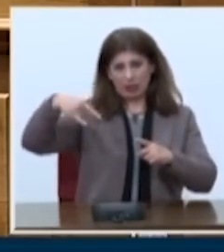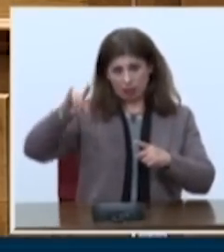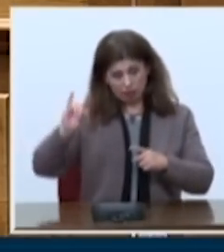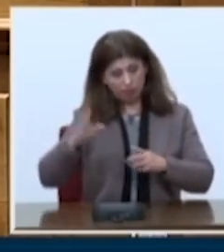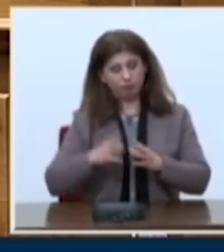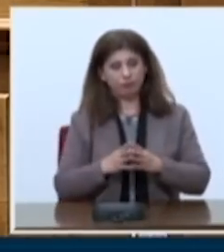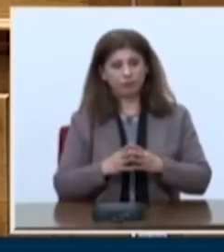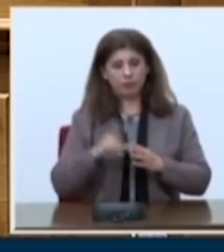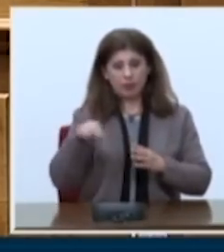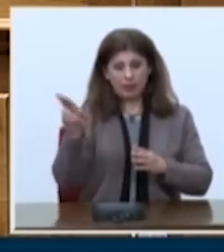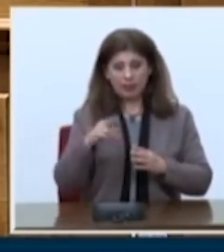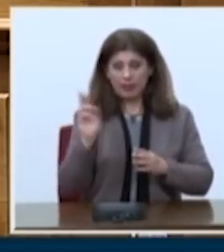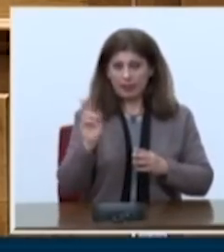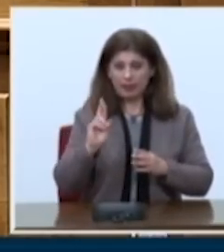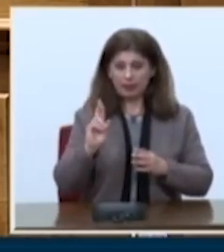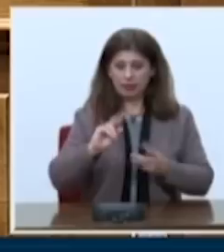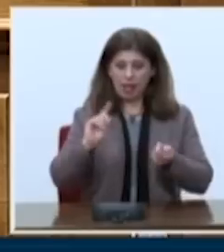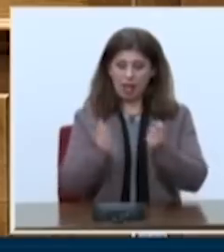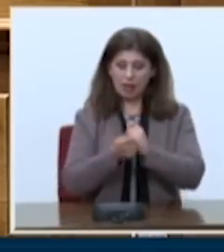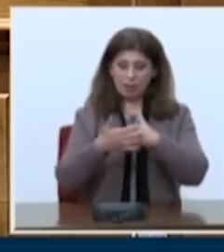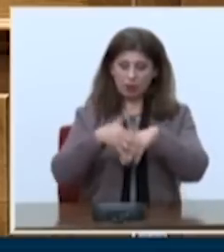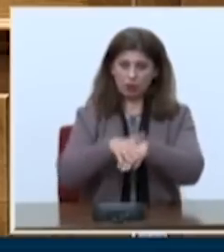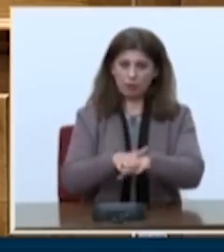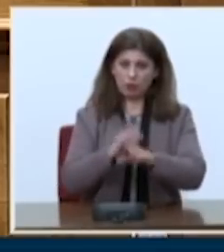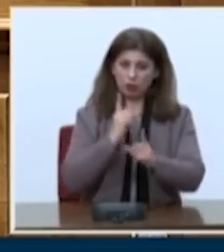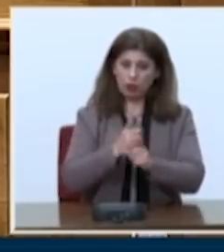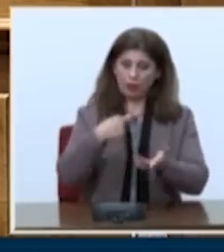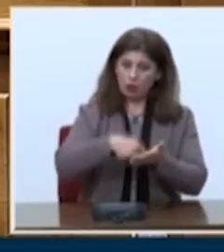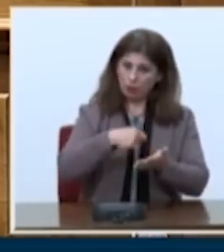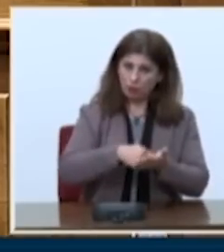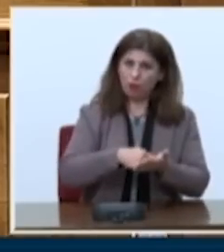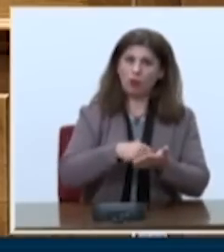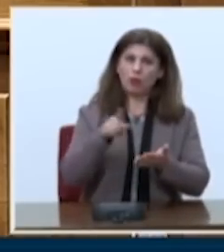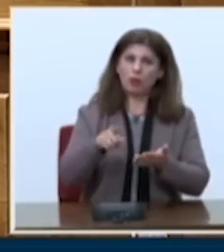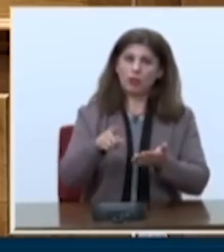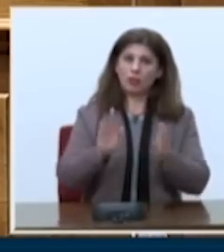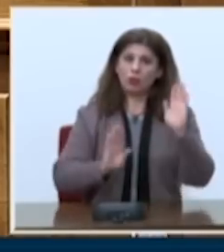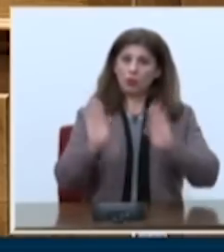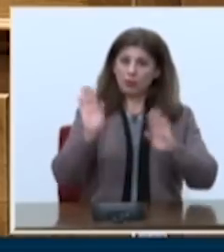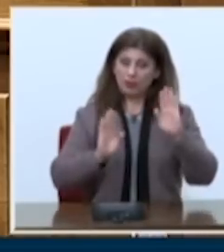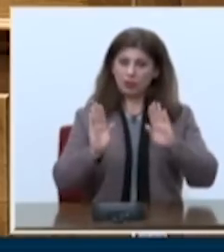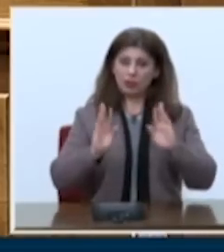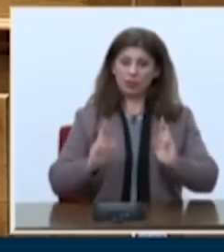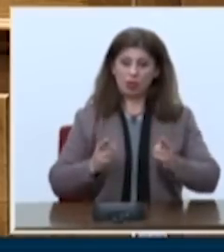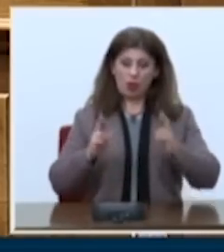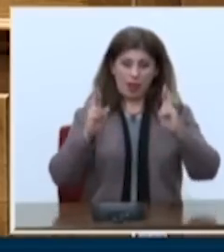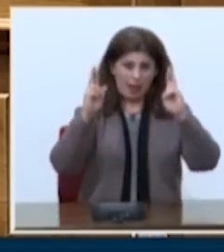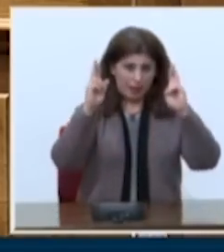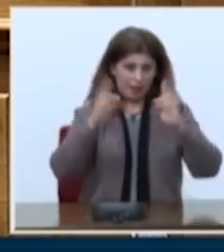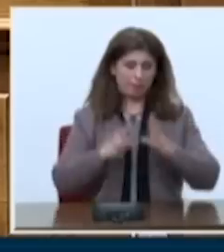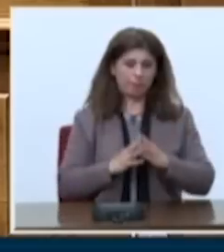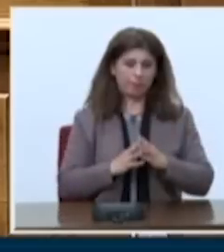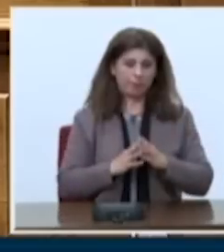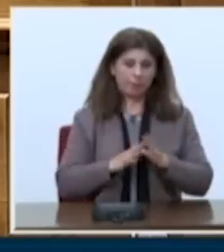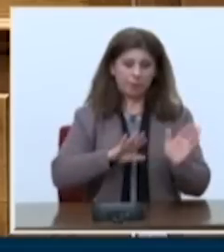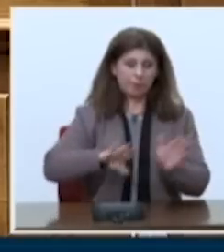της ρήτρας αναπροσαρμογής, των ειδικών φόρων και του χρηματιστηρίου της ενέργειας, την εγκατάλειψη των